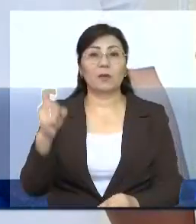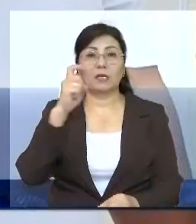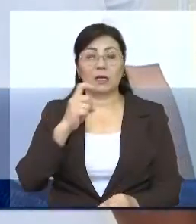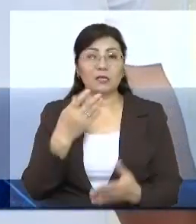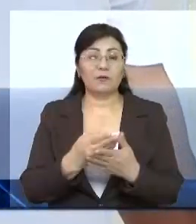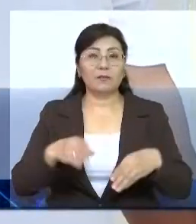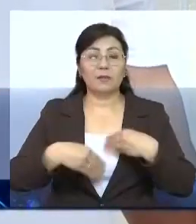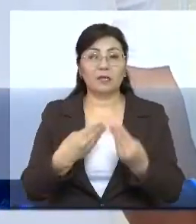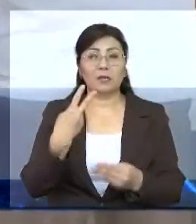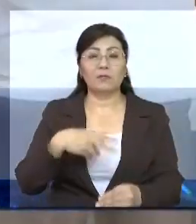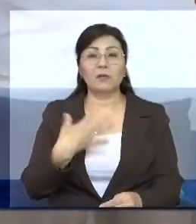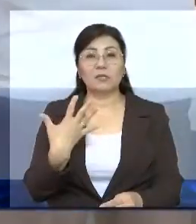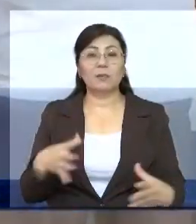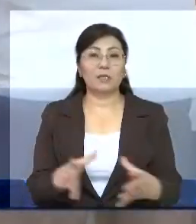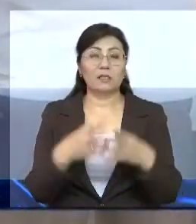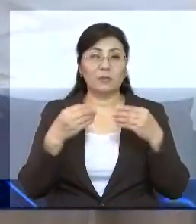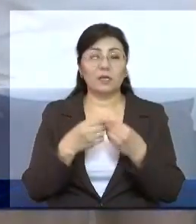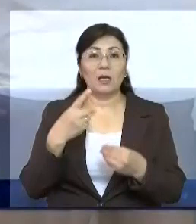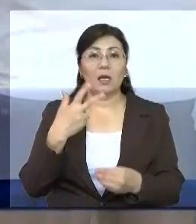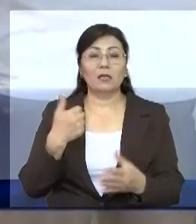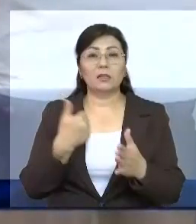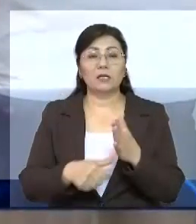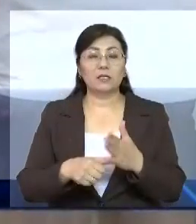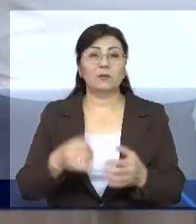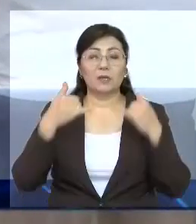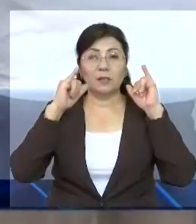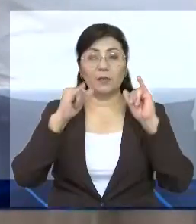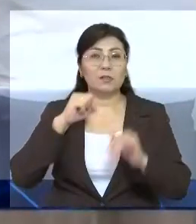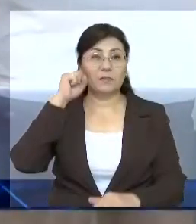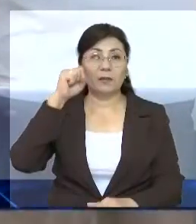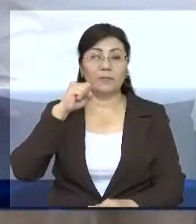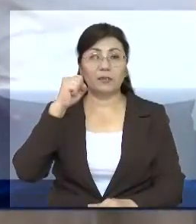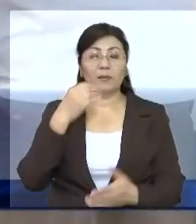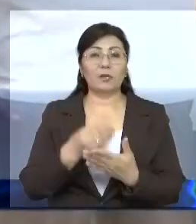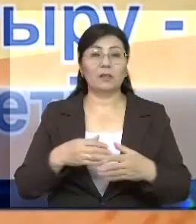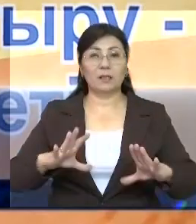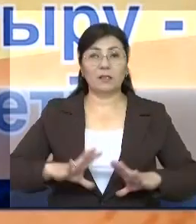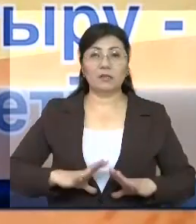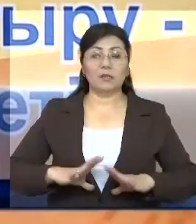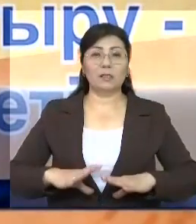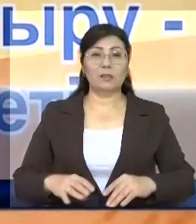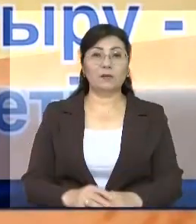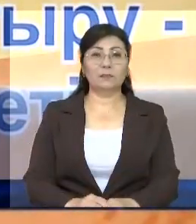ранее передали 25 семьям почти 360 голов крупного и мелкого рогатого скота, лошадей.